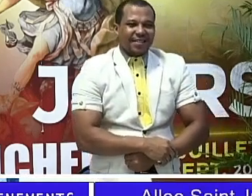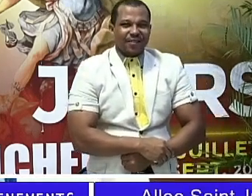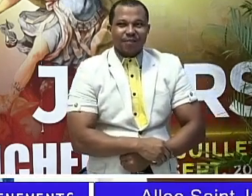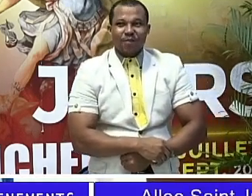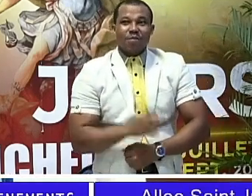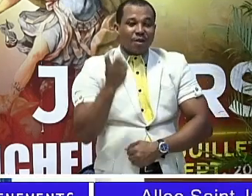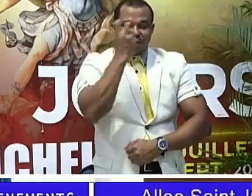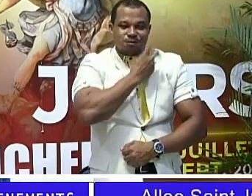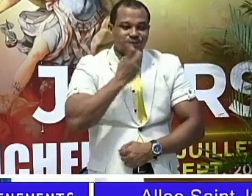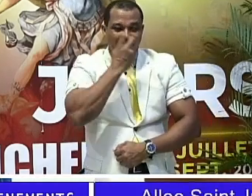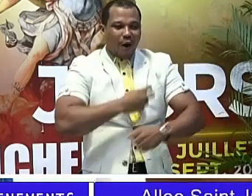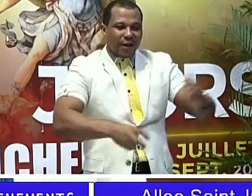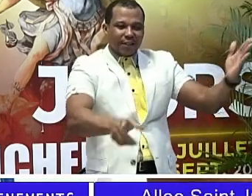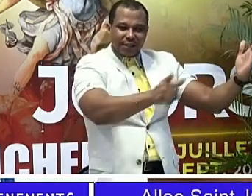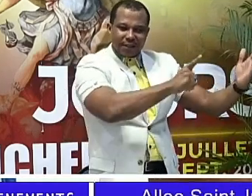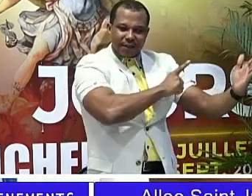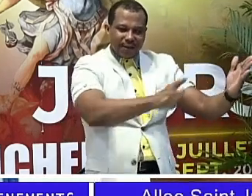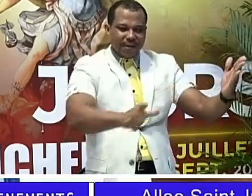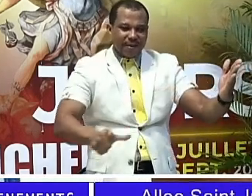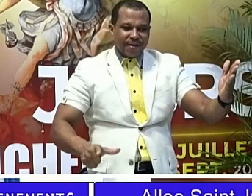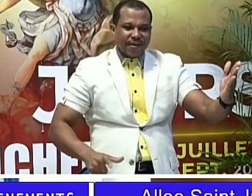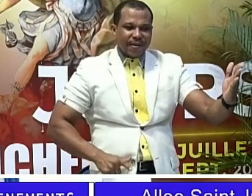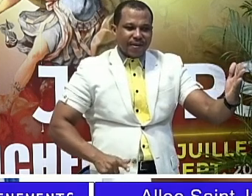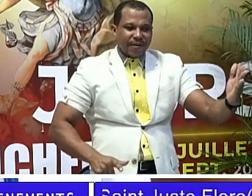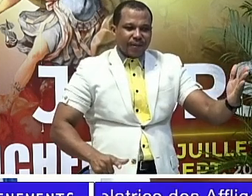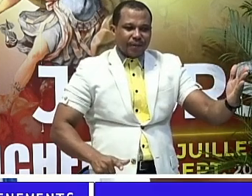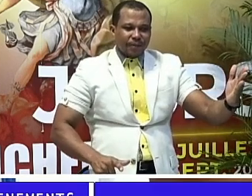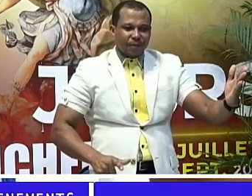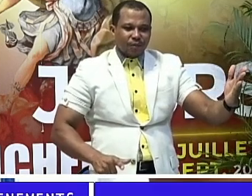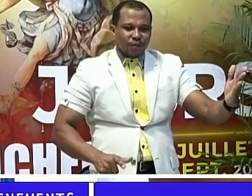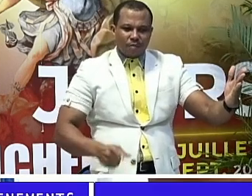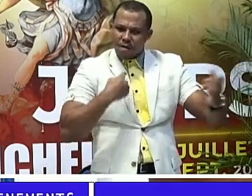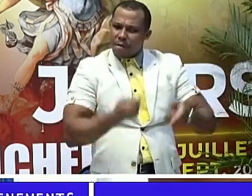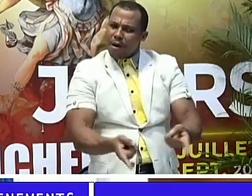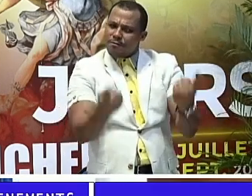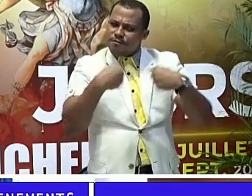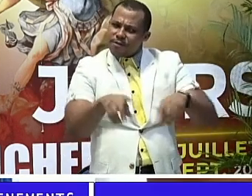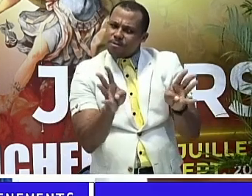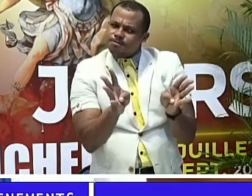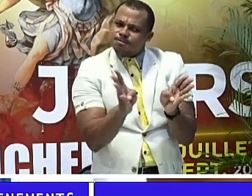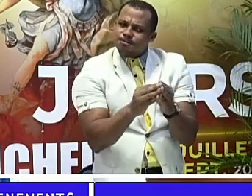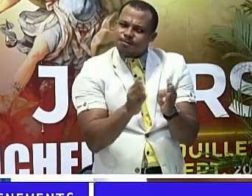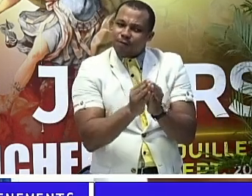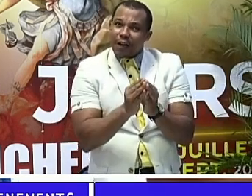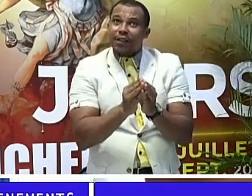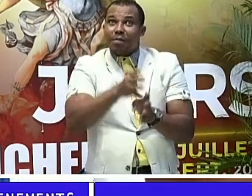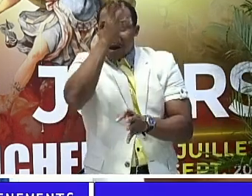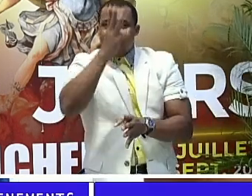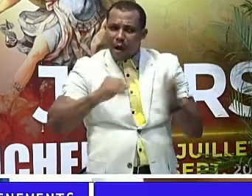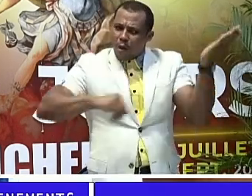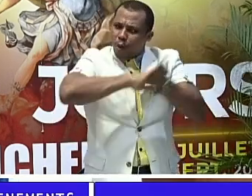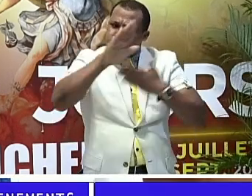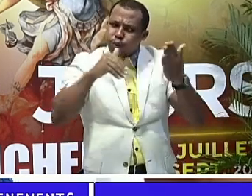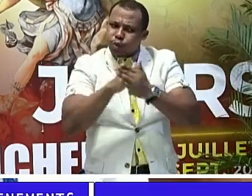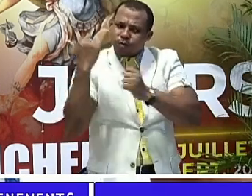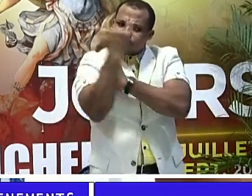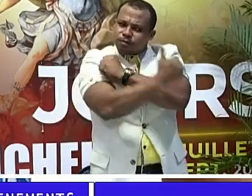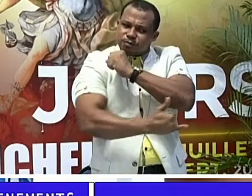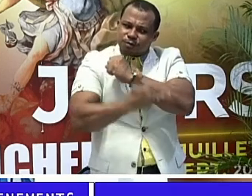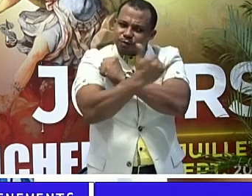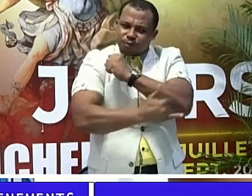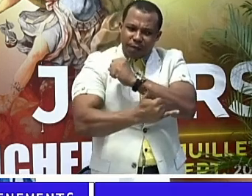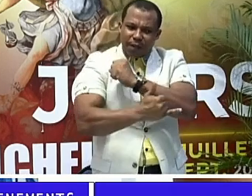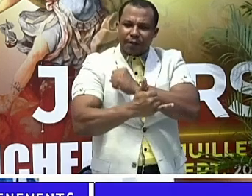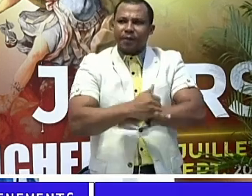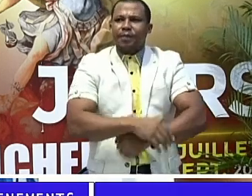Parole du Seigneur. Je viens rassembler les hommes de toute nation et de toute